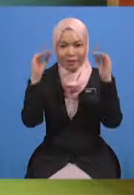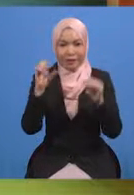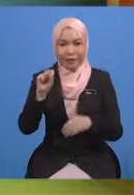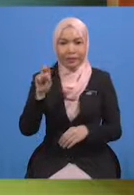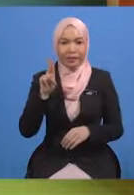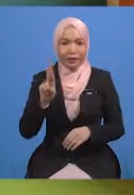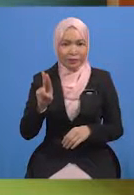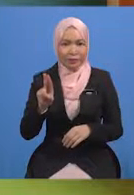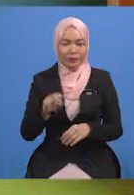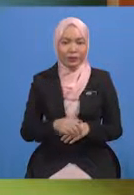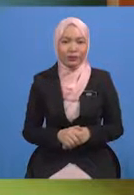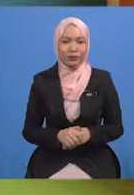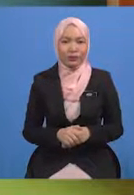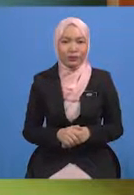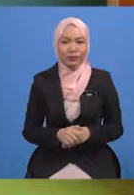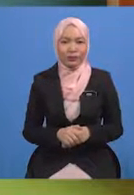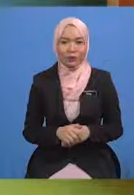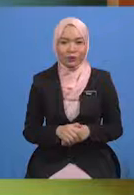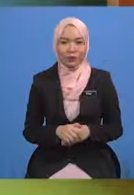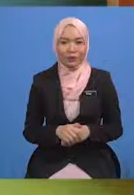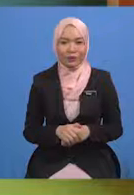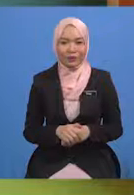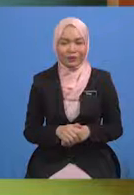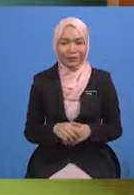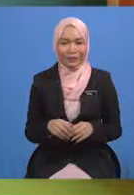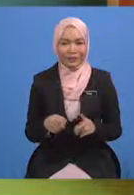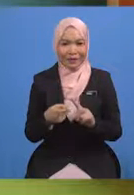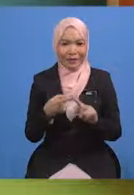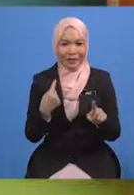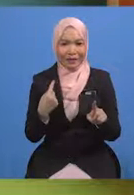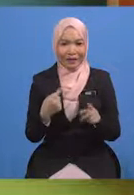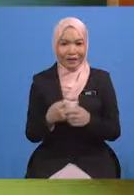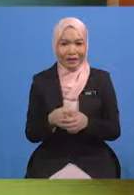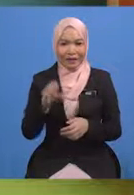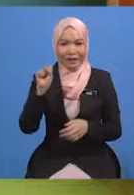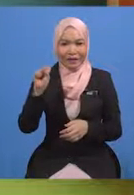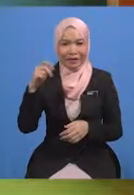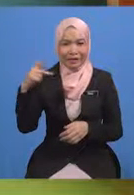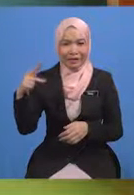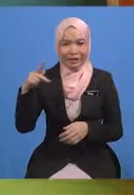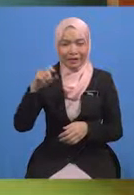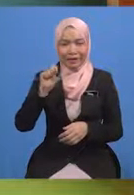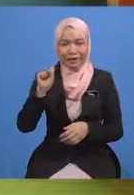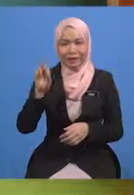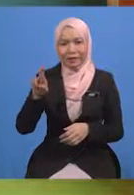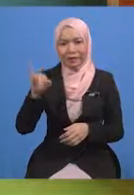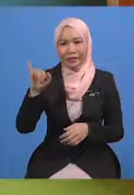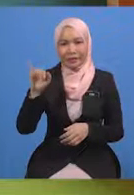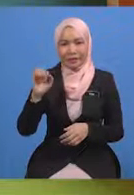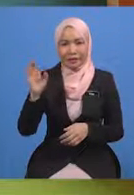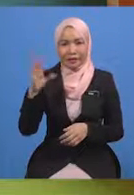tapi murid boleh mengenali cikgu sebagai Cikgu Su. Cikgu mengajar di SK Sri Jeluk, Kajang,